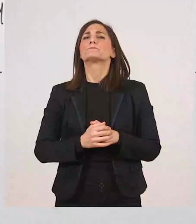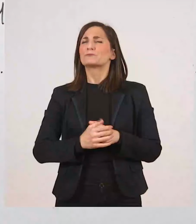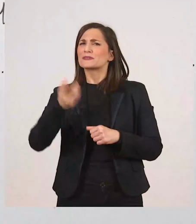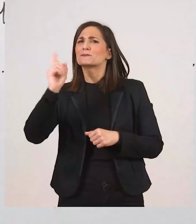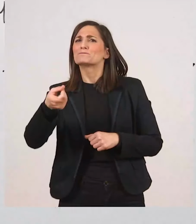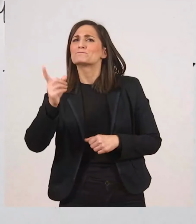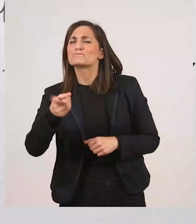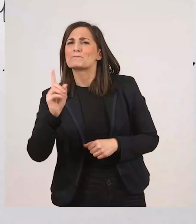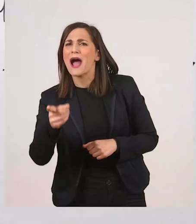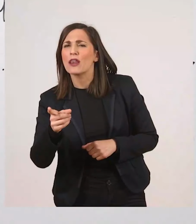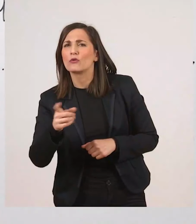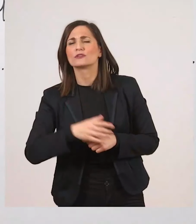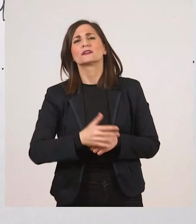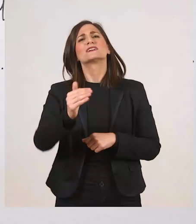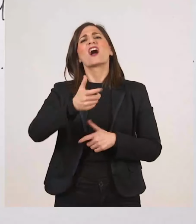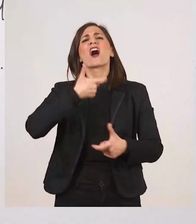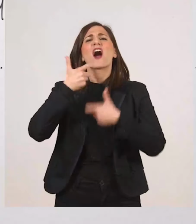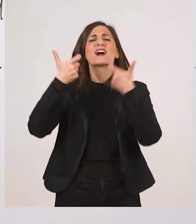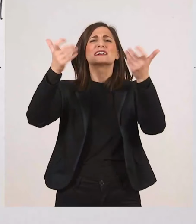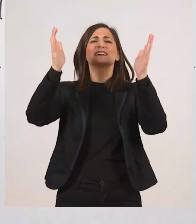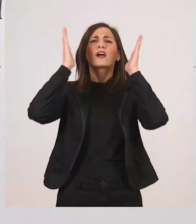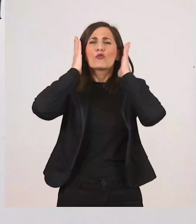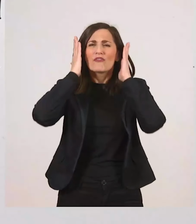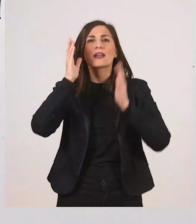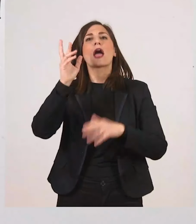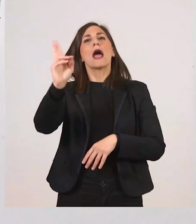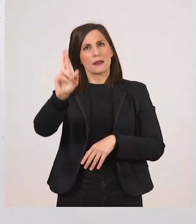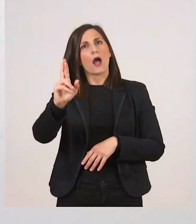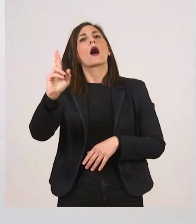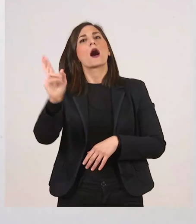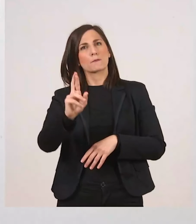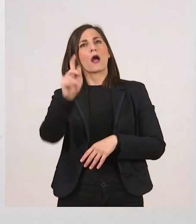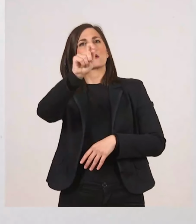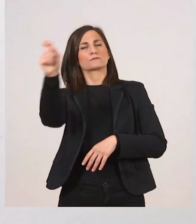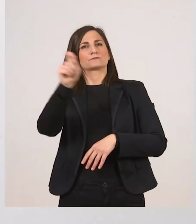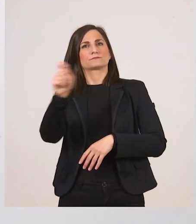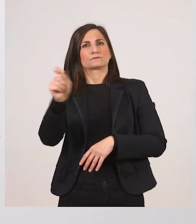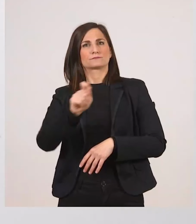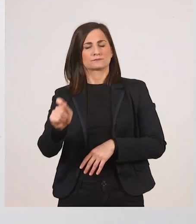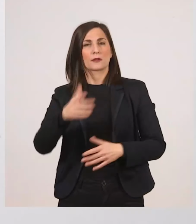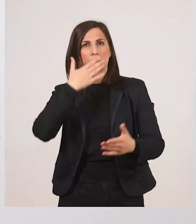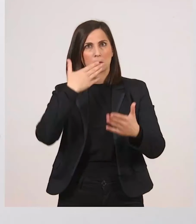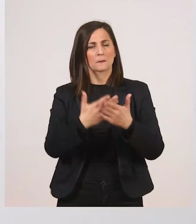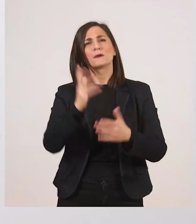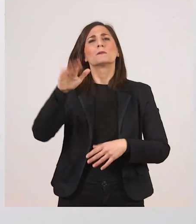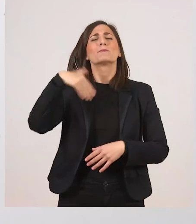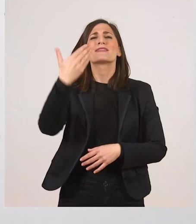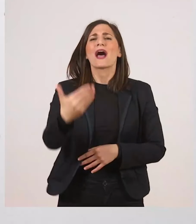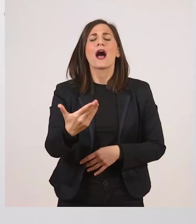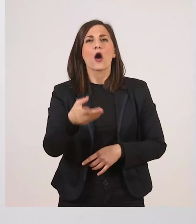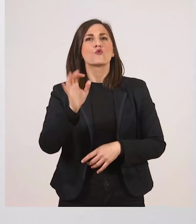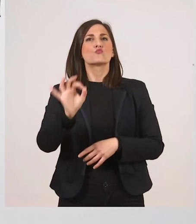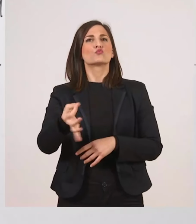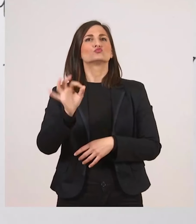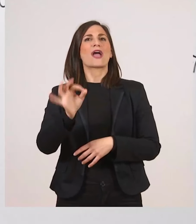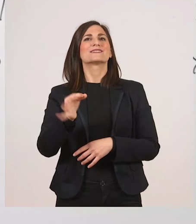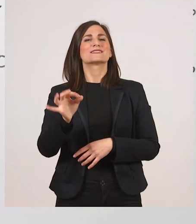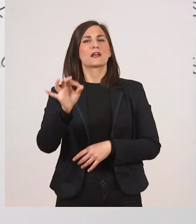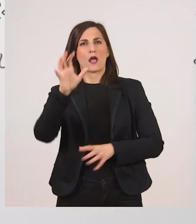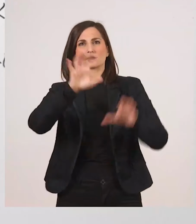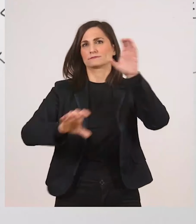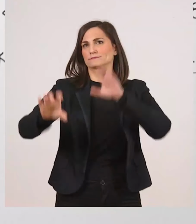Μάλωνε, ωραία, ξεκούφαινε, τέλεια. Αυτά είναι ρήματα, παιδιά. Τι άλλο βρίσκω όταν κάνω γραμματική αναγνώριση? Ουσιαστικά,